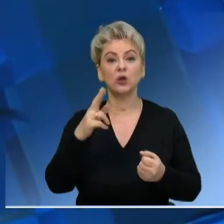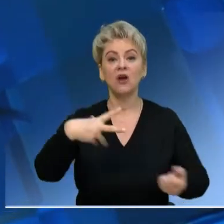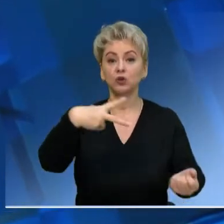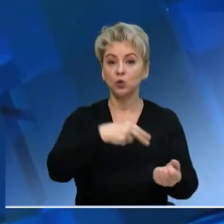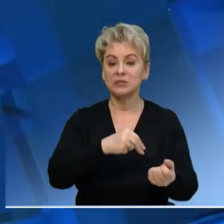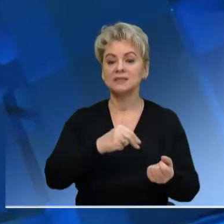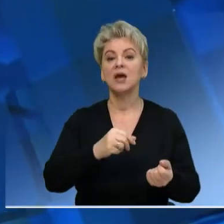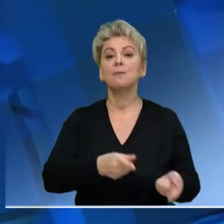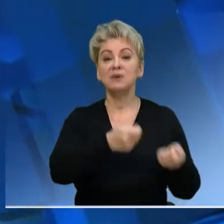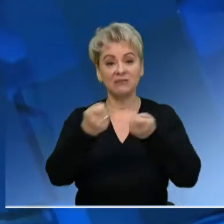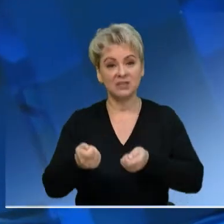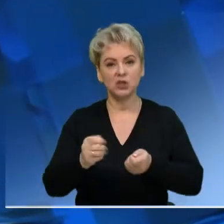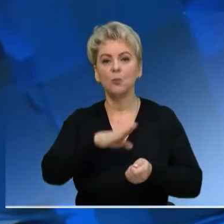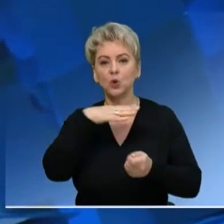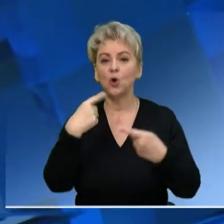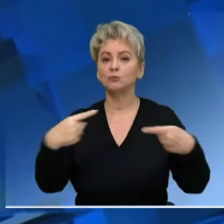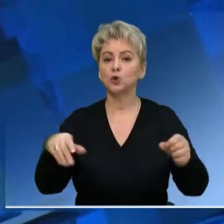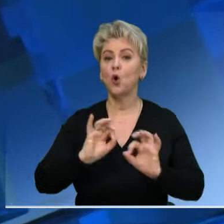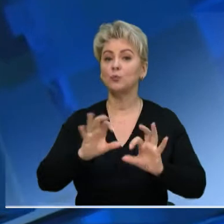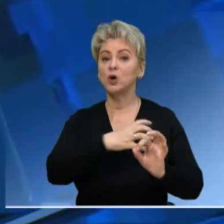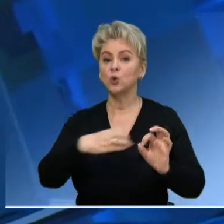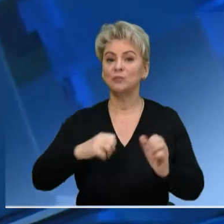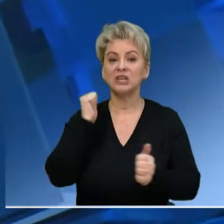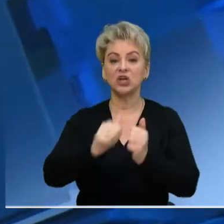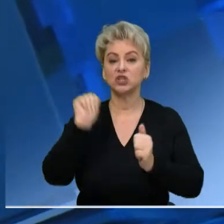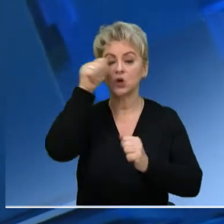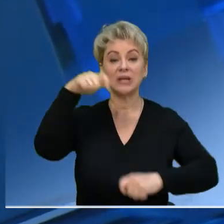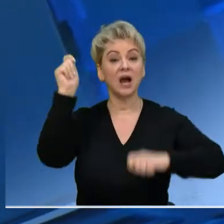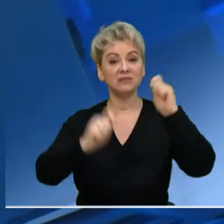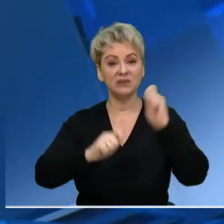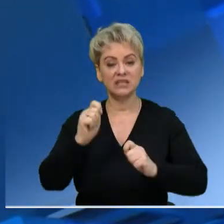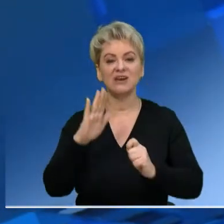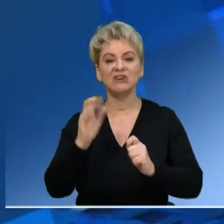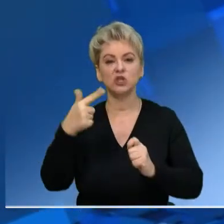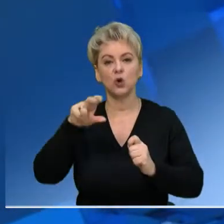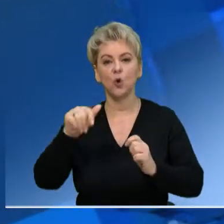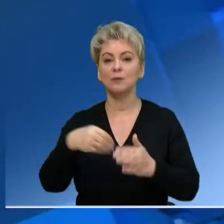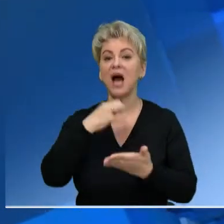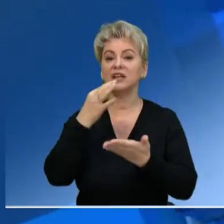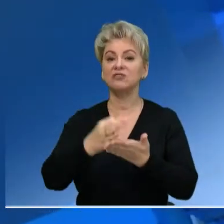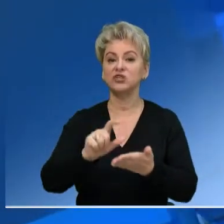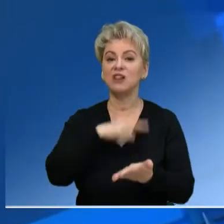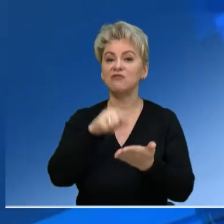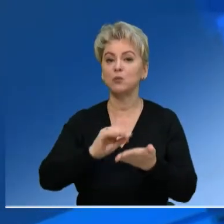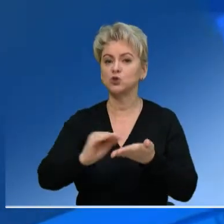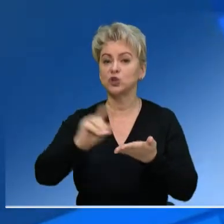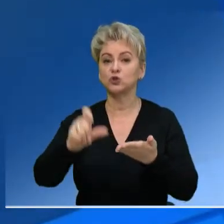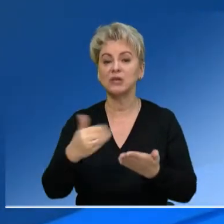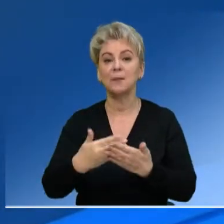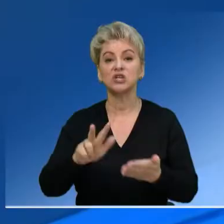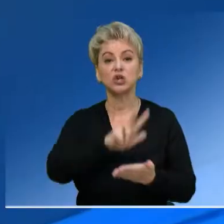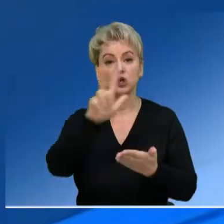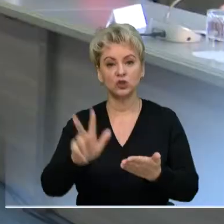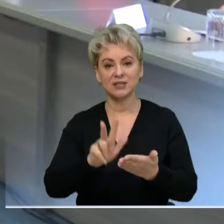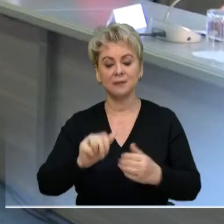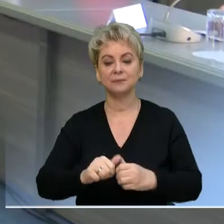доз вакцины. Об этом и многом другом рассказал губернатор на ежегодной пресс-конференции. Василий Голубев отвечал на вопросы журналистов почти